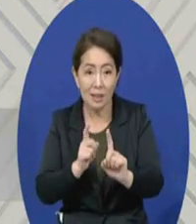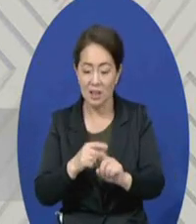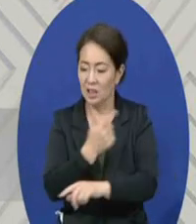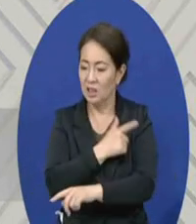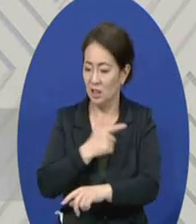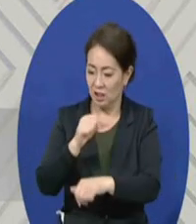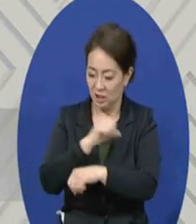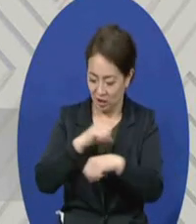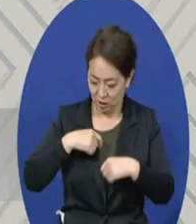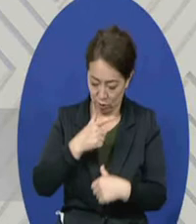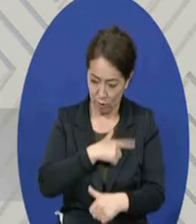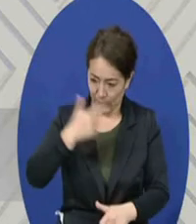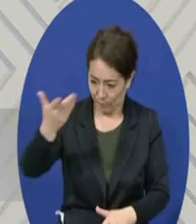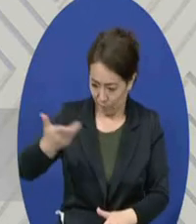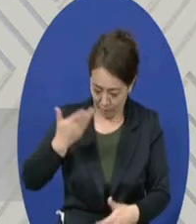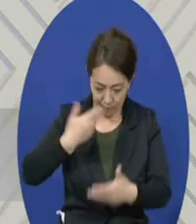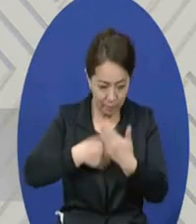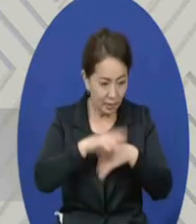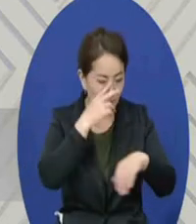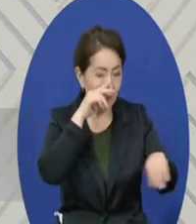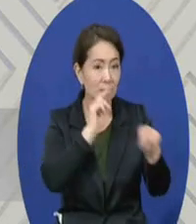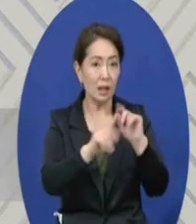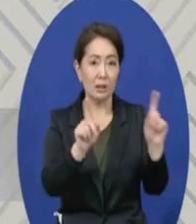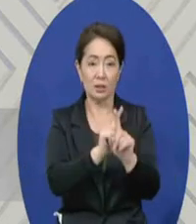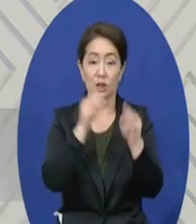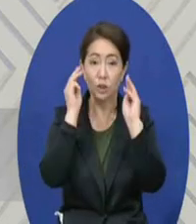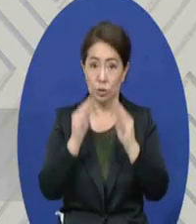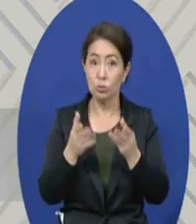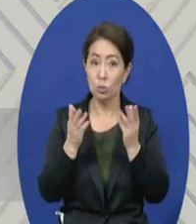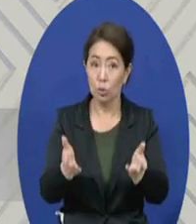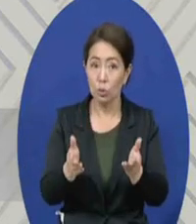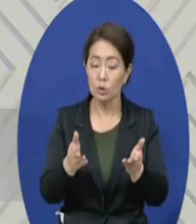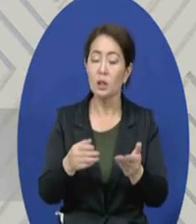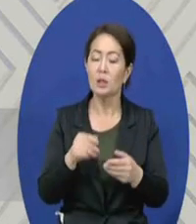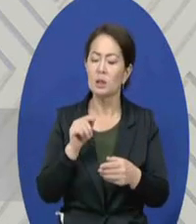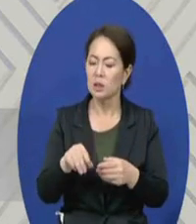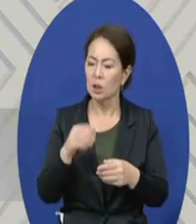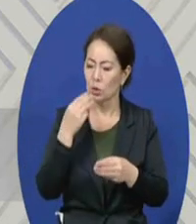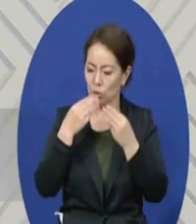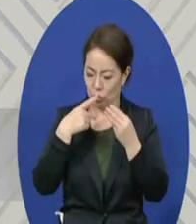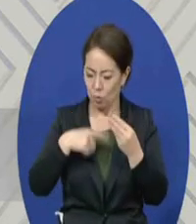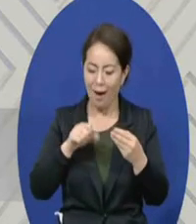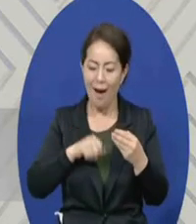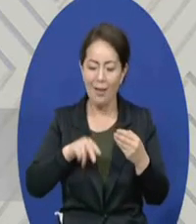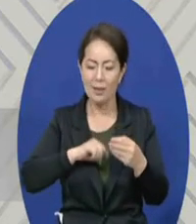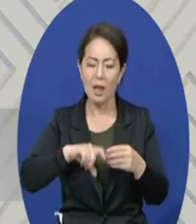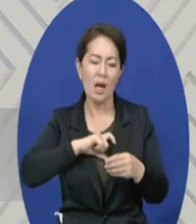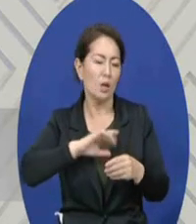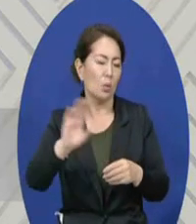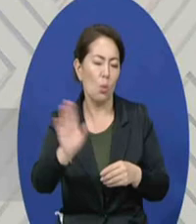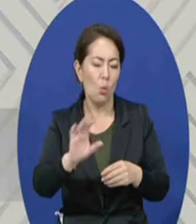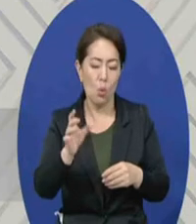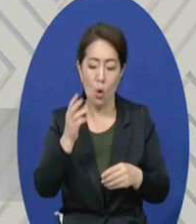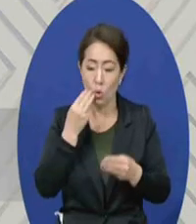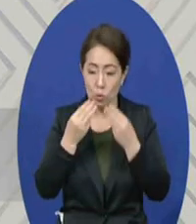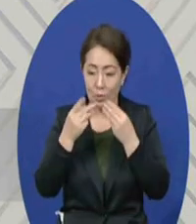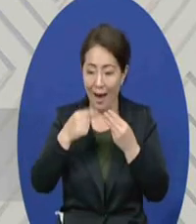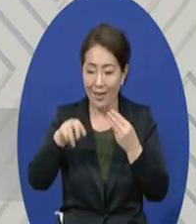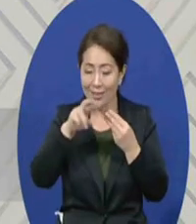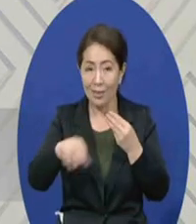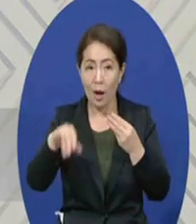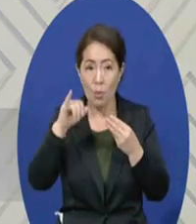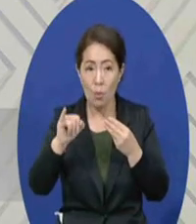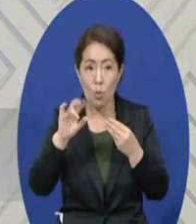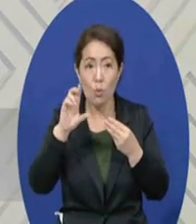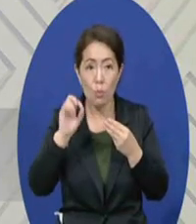Иргэдийн гомдлоо тийм шүүхийн сахилгын орооны шийдвэр гаргадаг болсон. Ийм болохоор бол үндсэндээ бол шүүгч нар алдах эрхгүй болж байгаа. Шүүгч нар алдаа гаргах юм бол алдаа